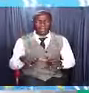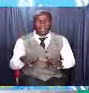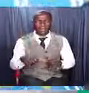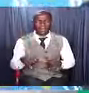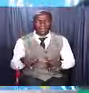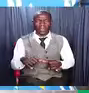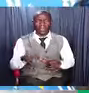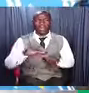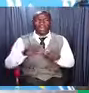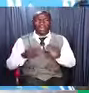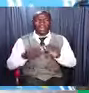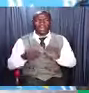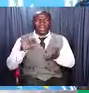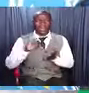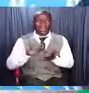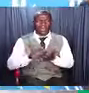Mungu wa mwanzo.